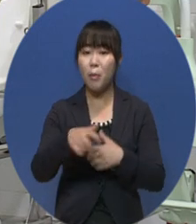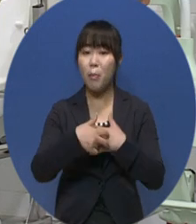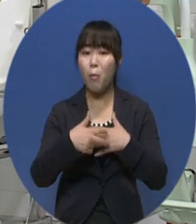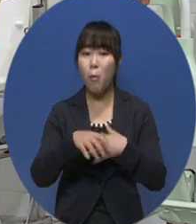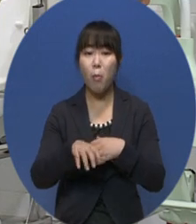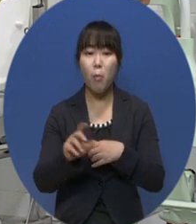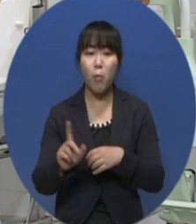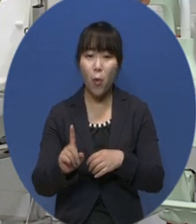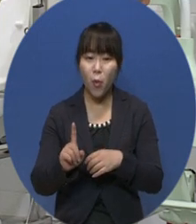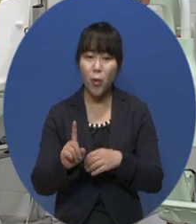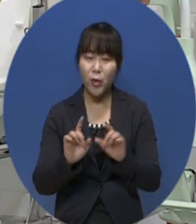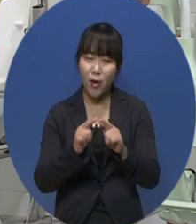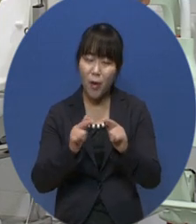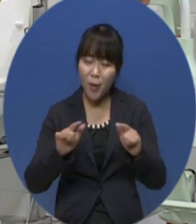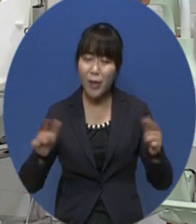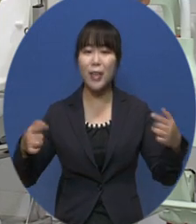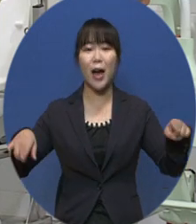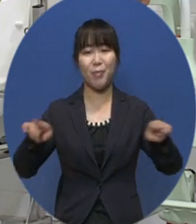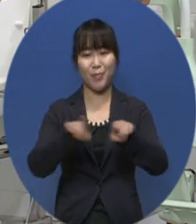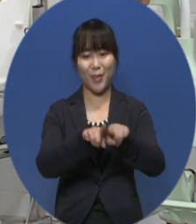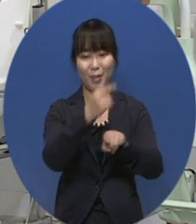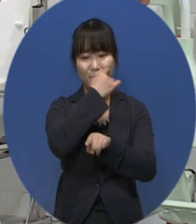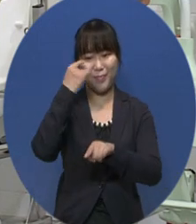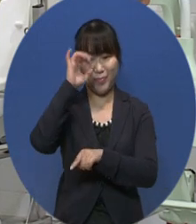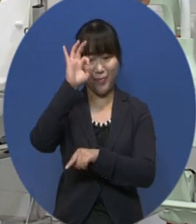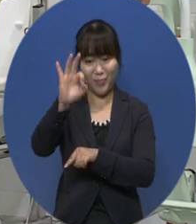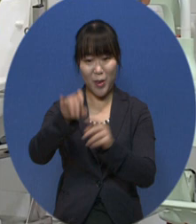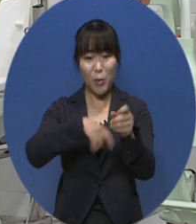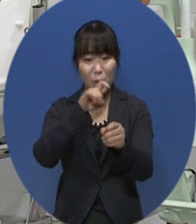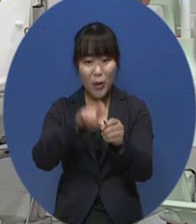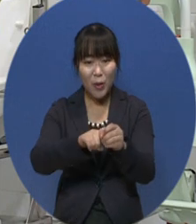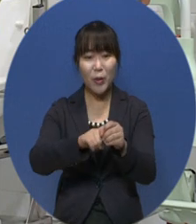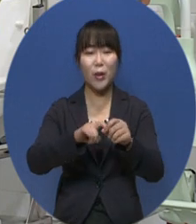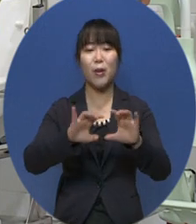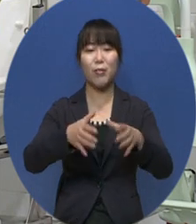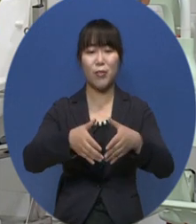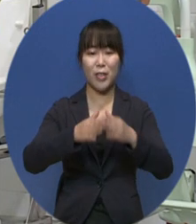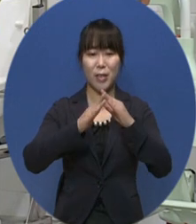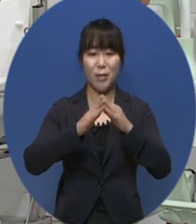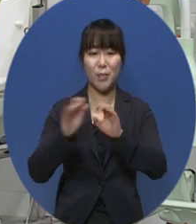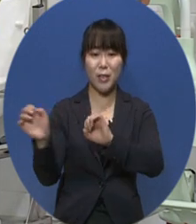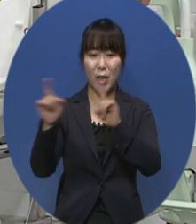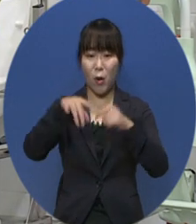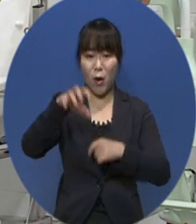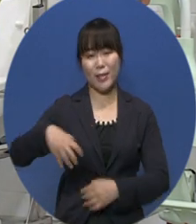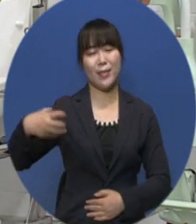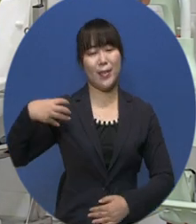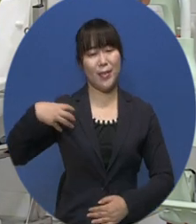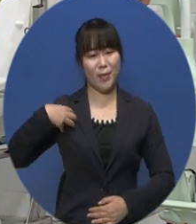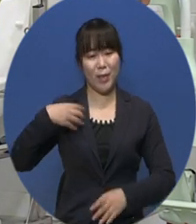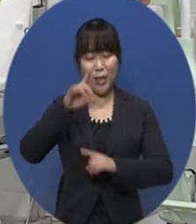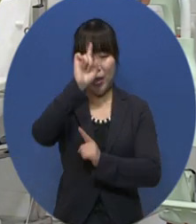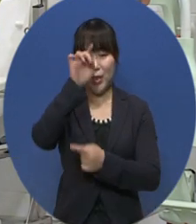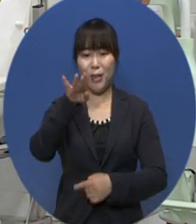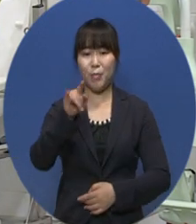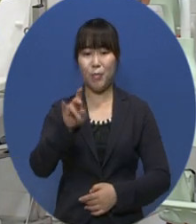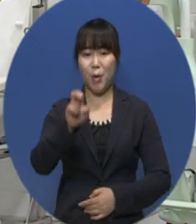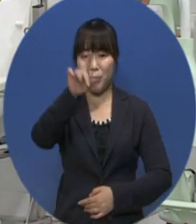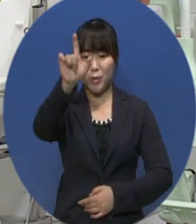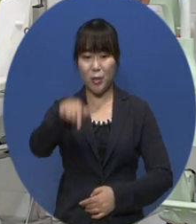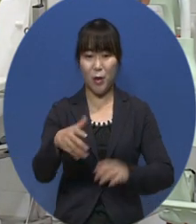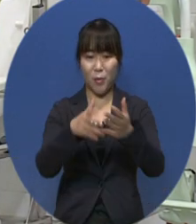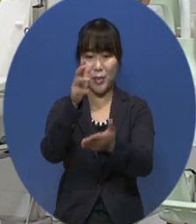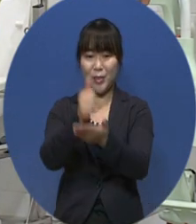어떤 곳인지 이모저모 함께 알아보도록 하겠습니다. 그래서요, 국립재활병원을 책임지고 계시는 이범서 원장님